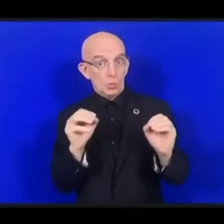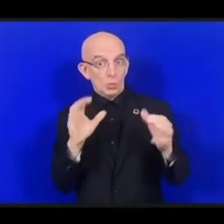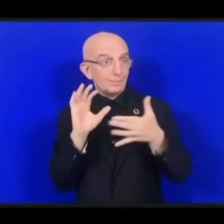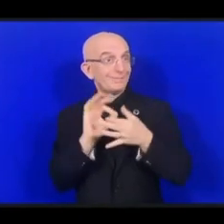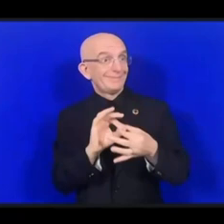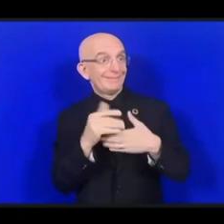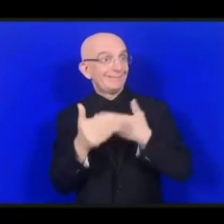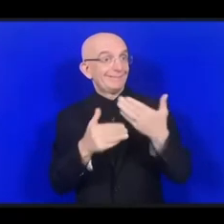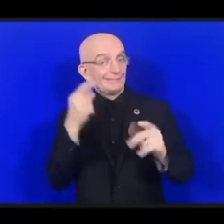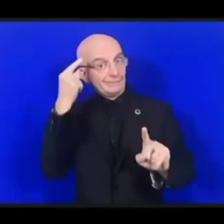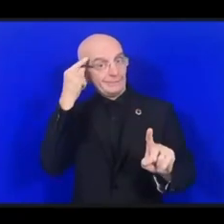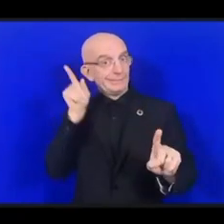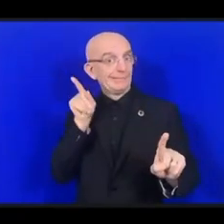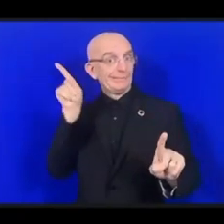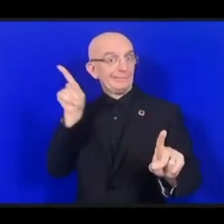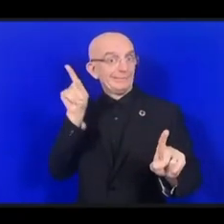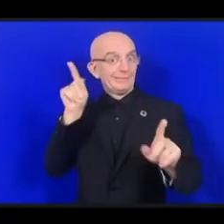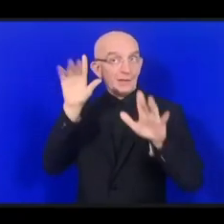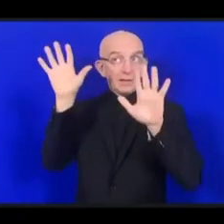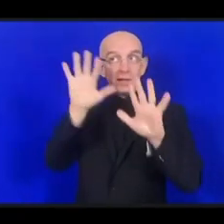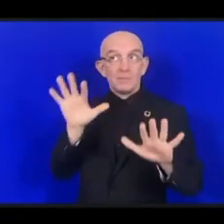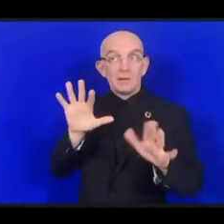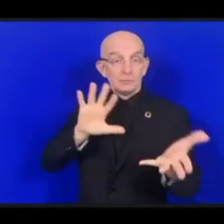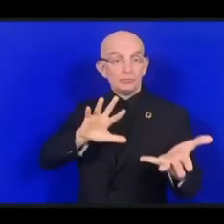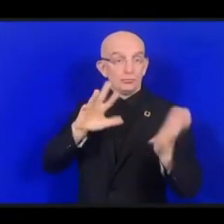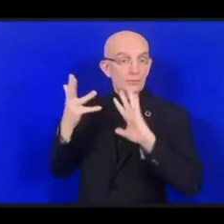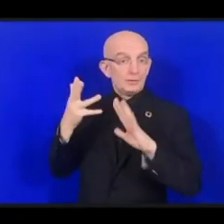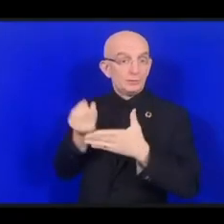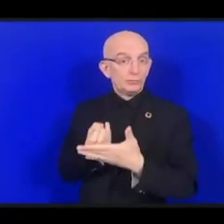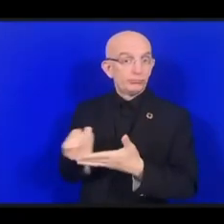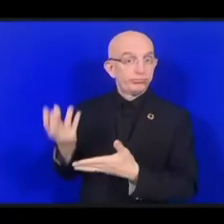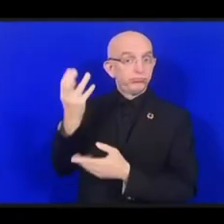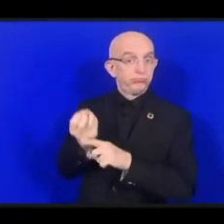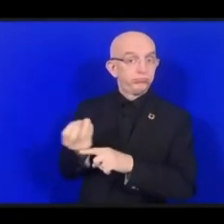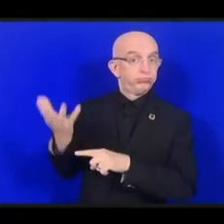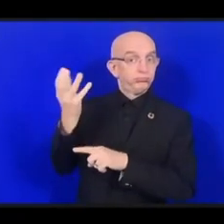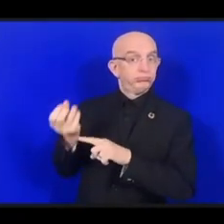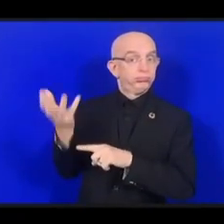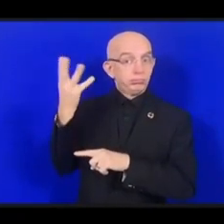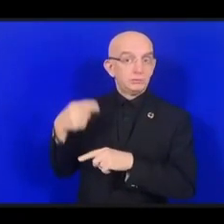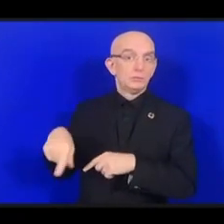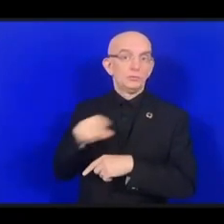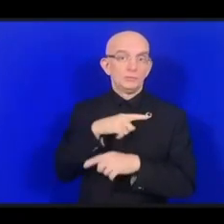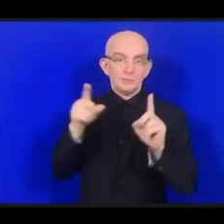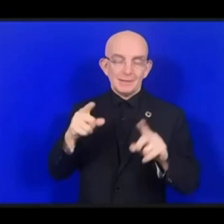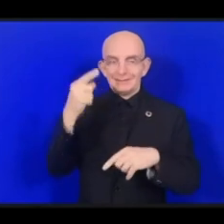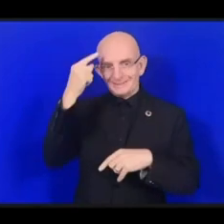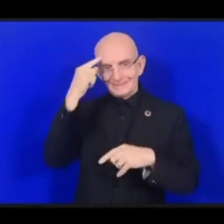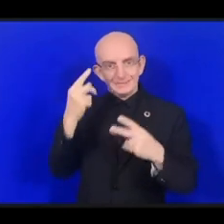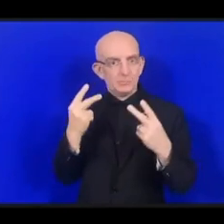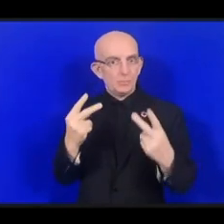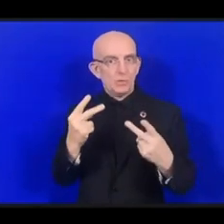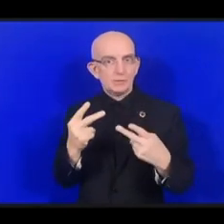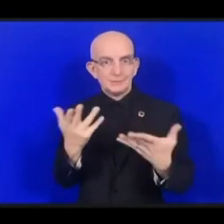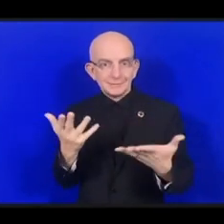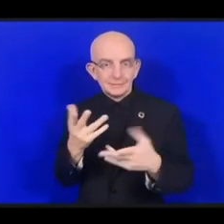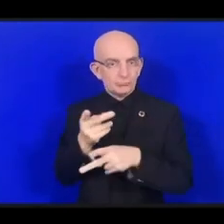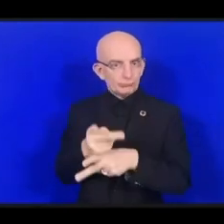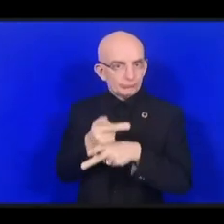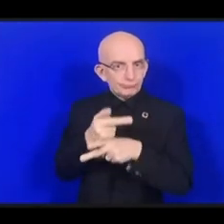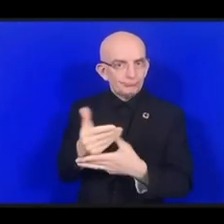الضعيفه بمن فيها الاطفال وايضا الشباب في البلدان